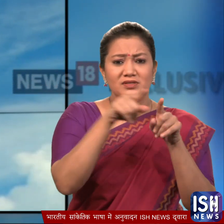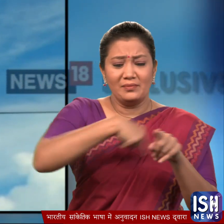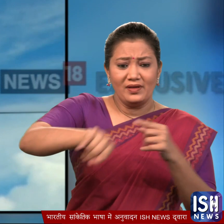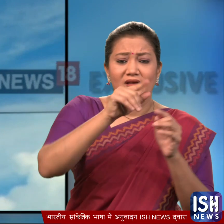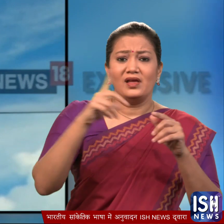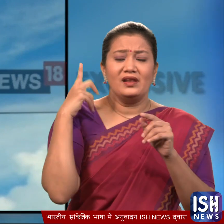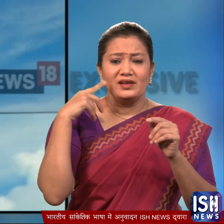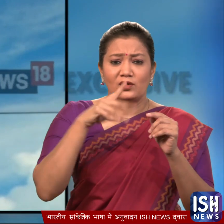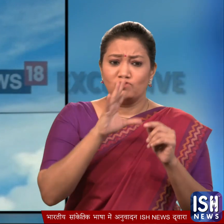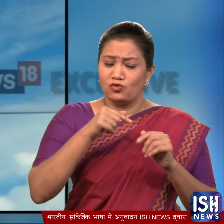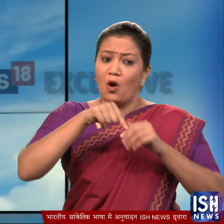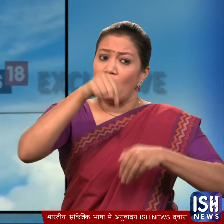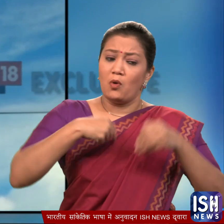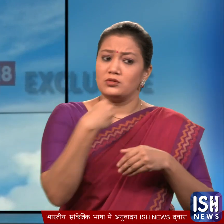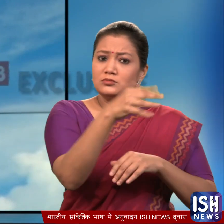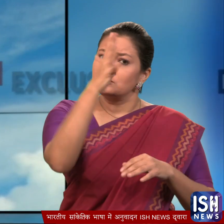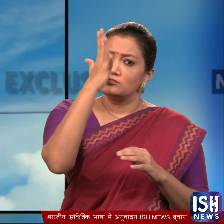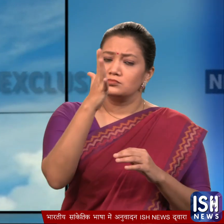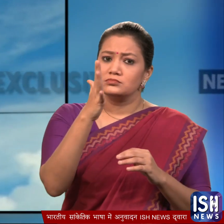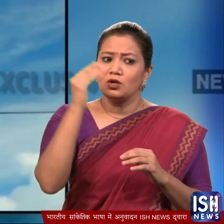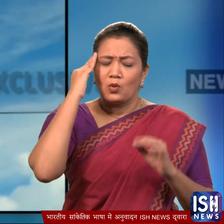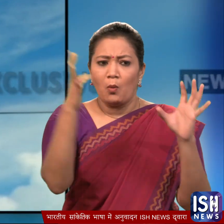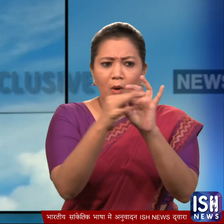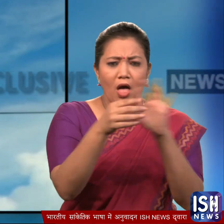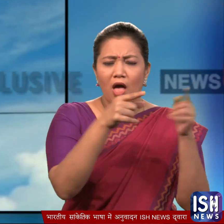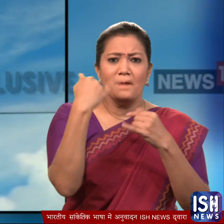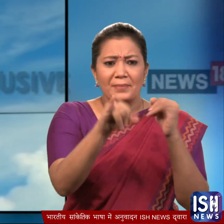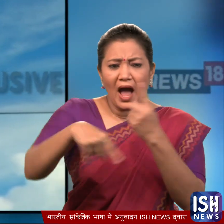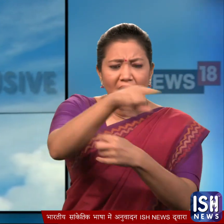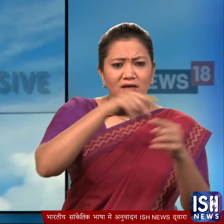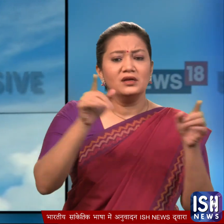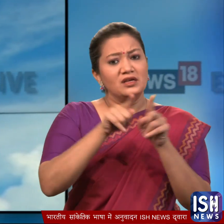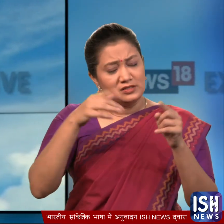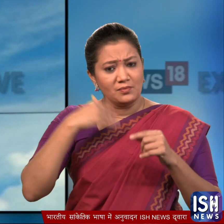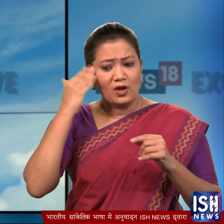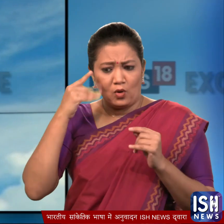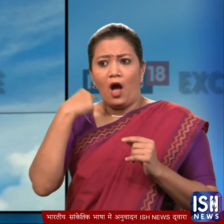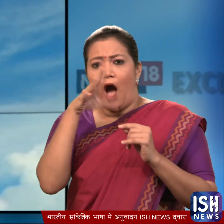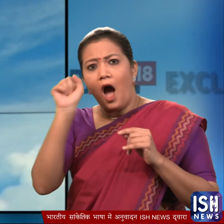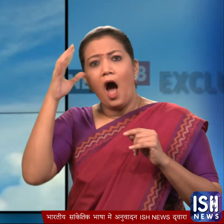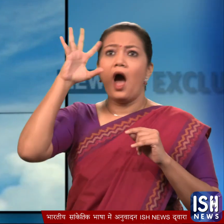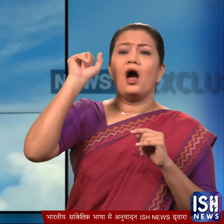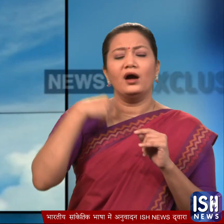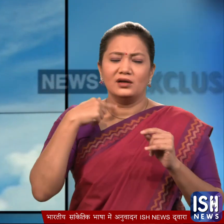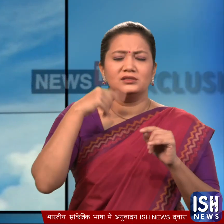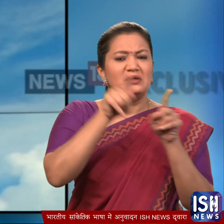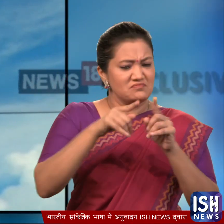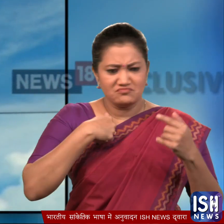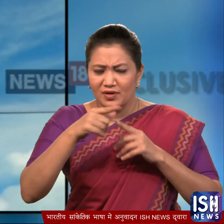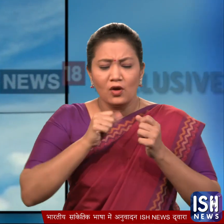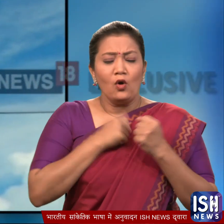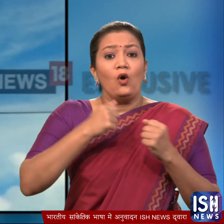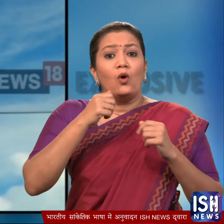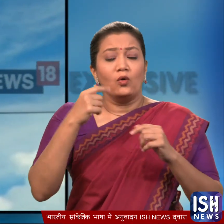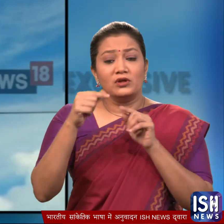देने वाले राजनेता को वोट बिल्कुल नहीं देंगे। हम लोगों के पास ऐसे गुंडों की गोलियों का मुकाबला करने की ताकत नहीं है। हमारे